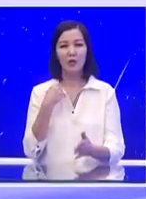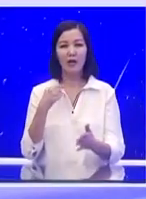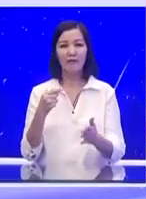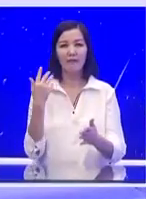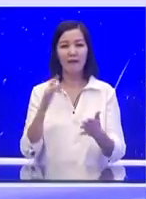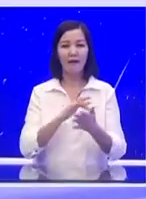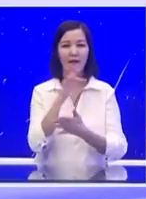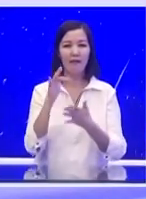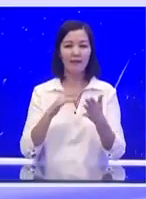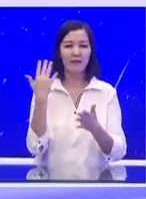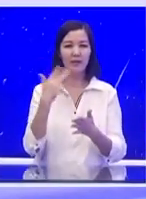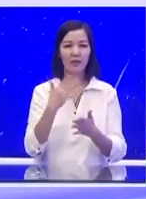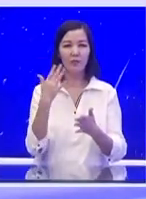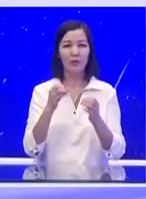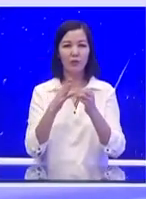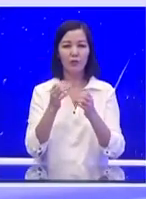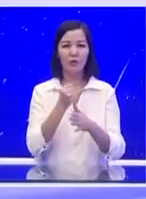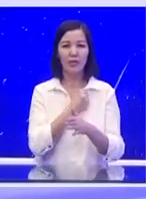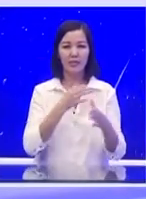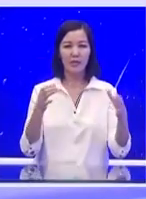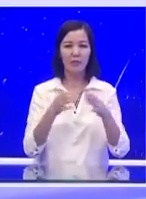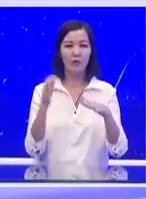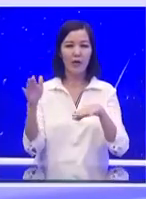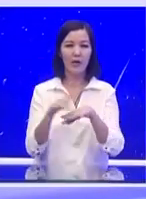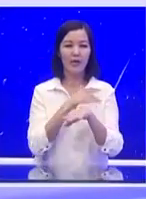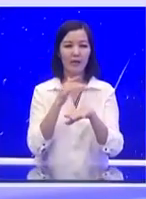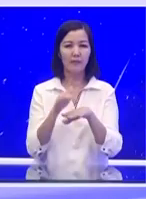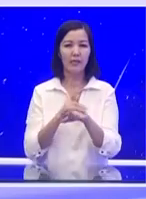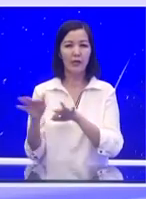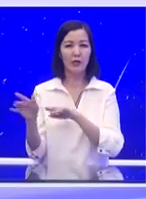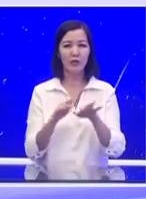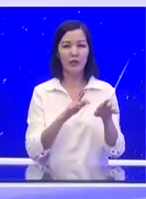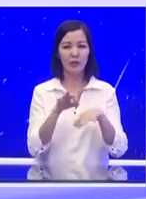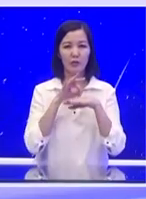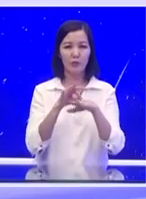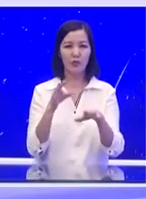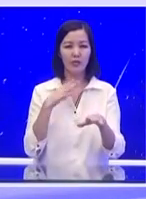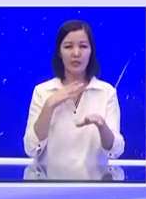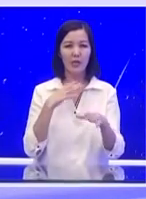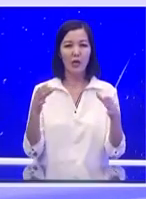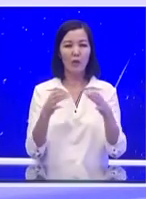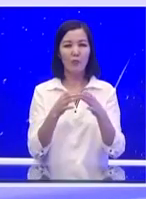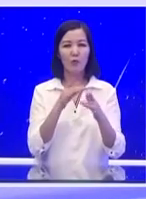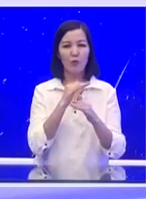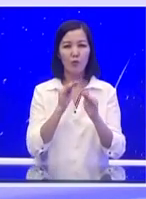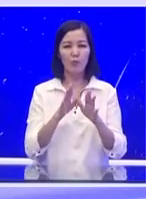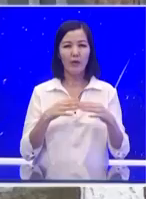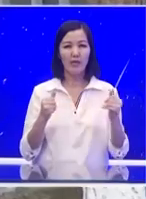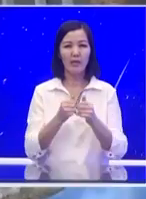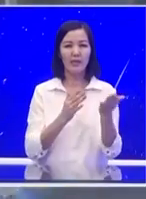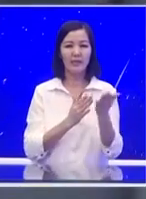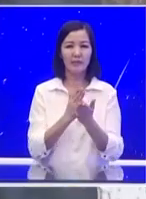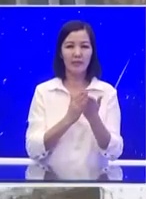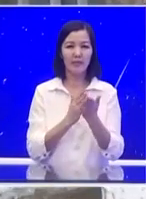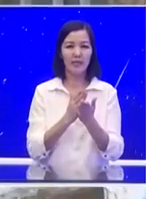Талдықорған қаласындағы 55-14 әскери бөлімінде қайырымдылық акциясын өткізуден шет қалған жоқ. Олар бөлімшенің көпбалалы қызметкерлері мен